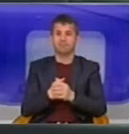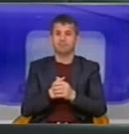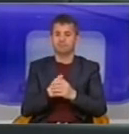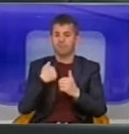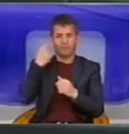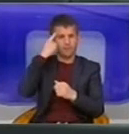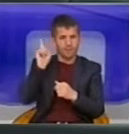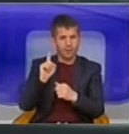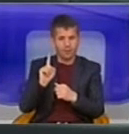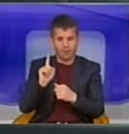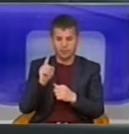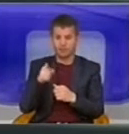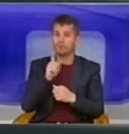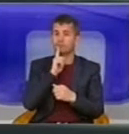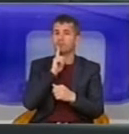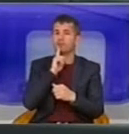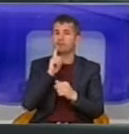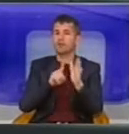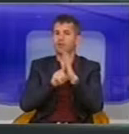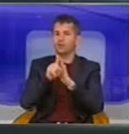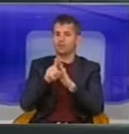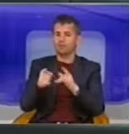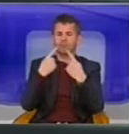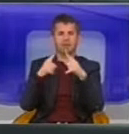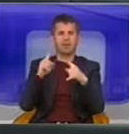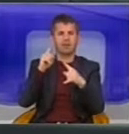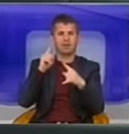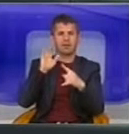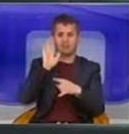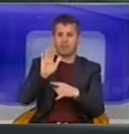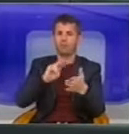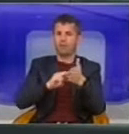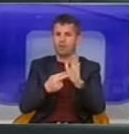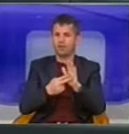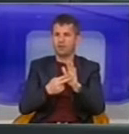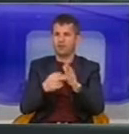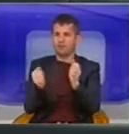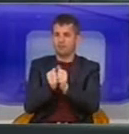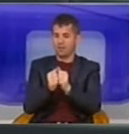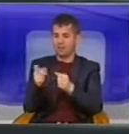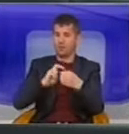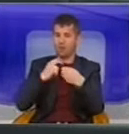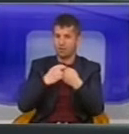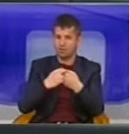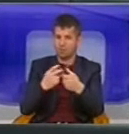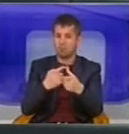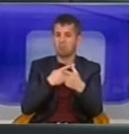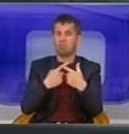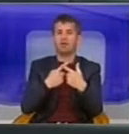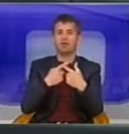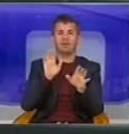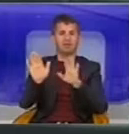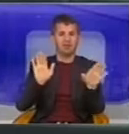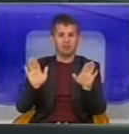di nëse kjo ka ardhur si rezultat i koncepteve të ndryshme politike mes partnerëve të koalicionit apo energjia e tyre